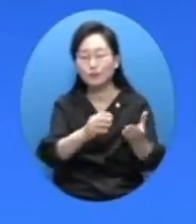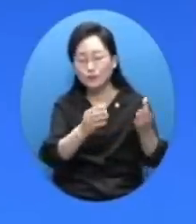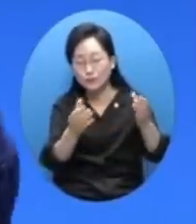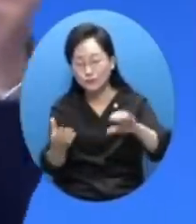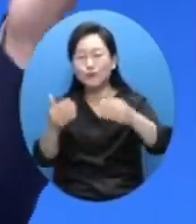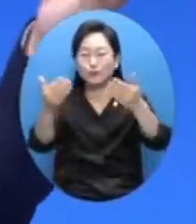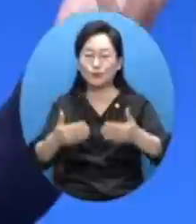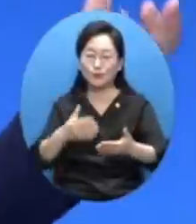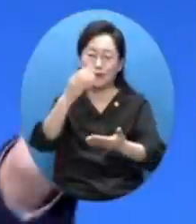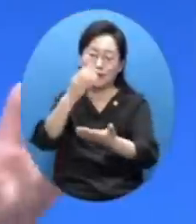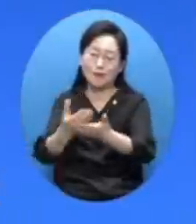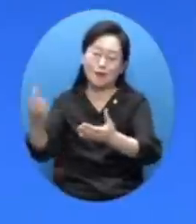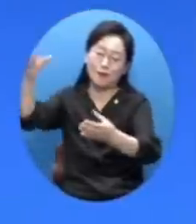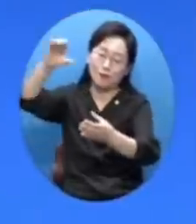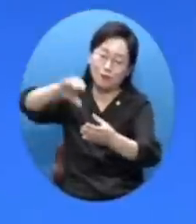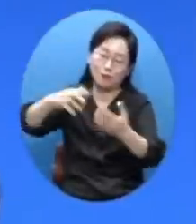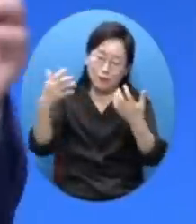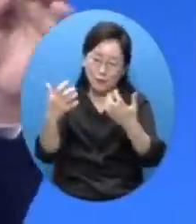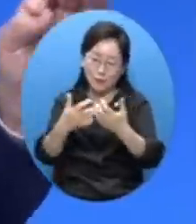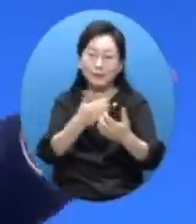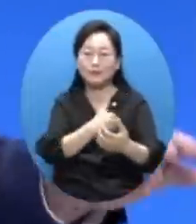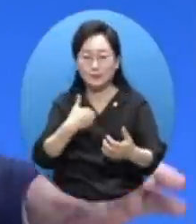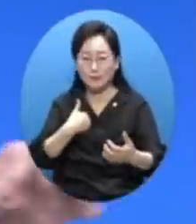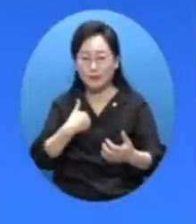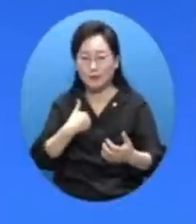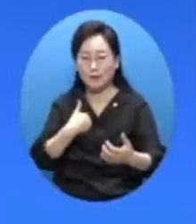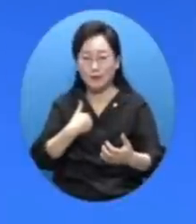내가이 넘치는 행위인 것입니다